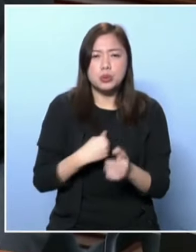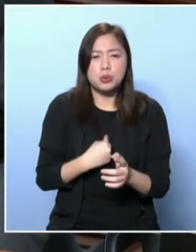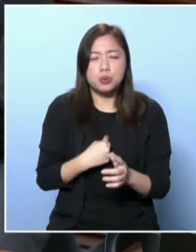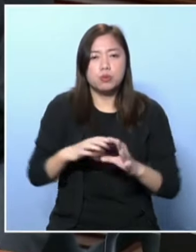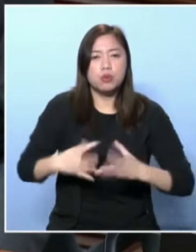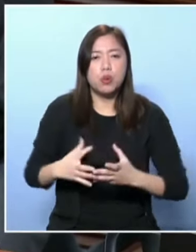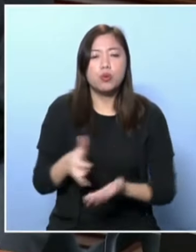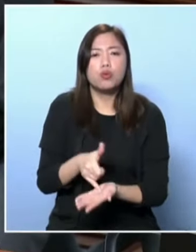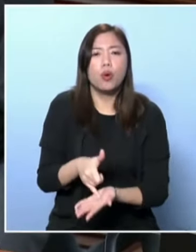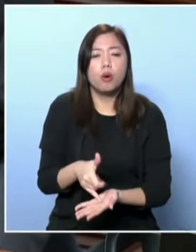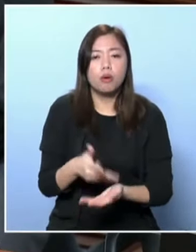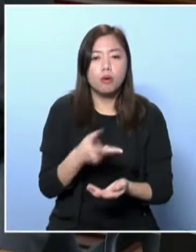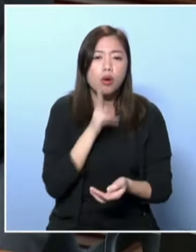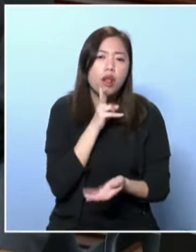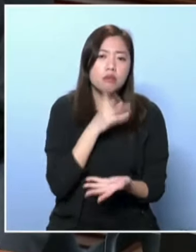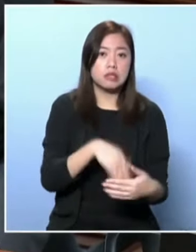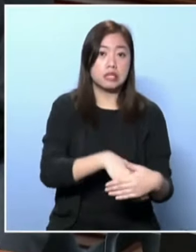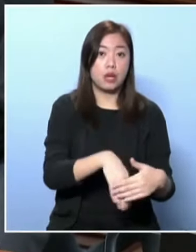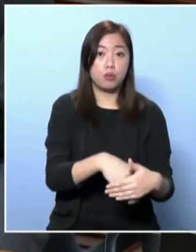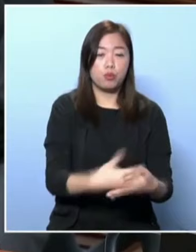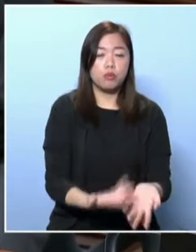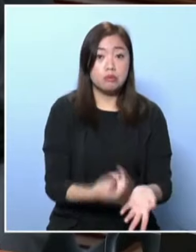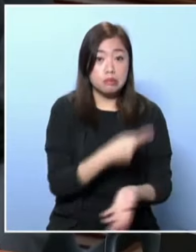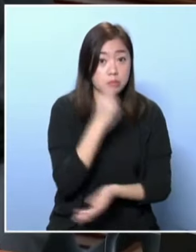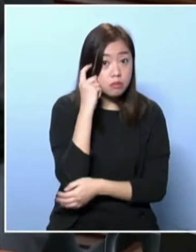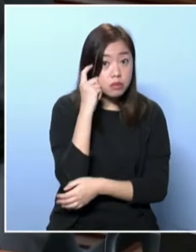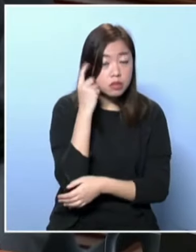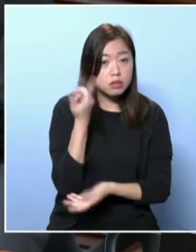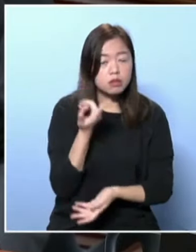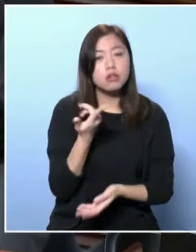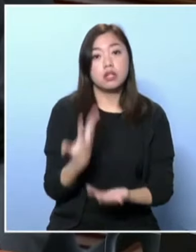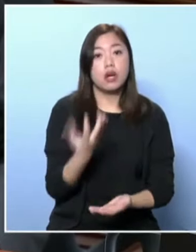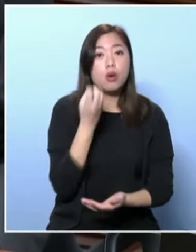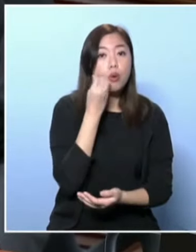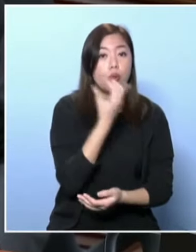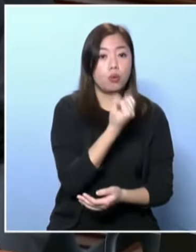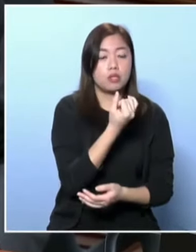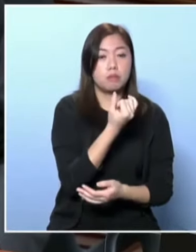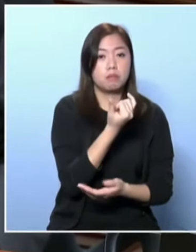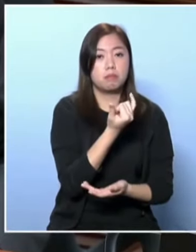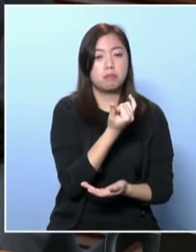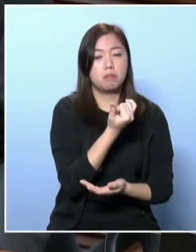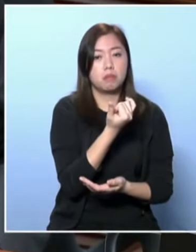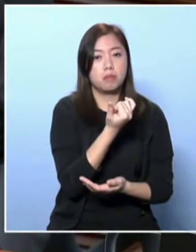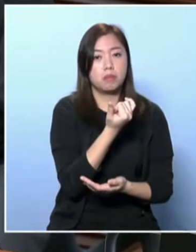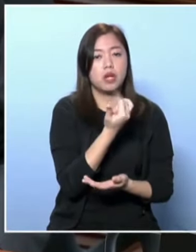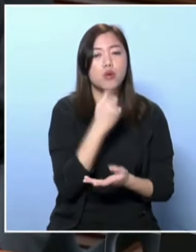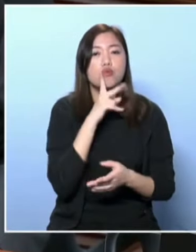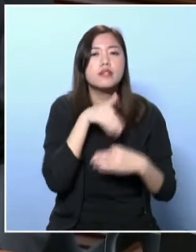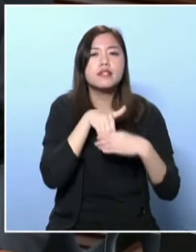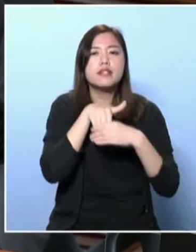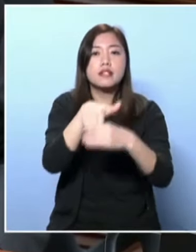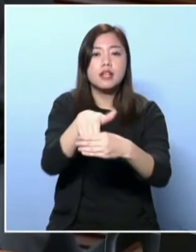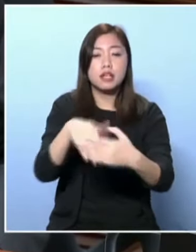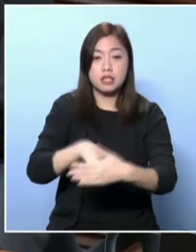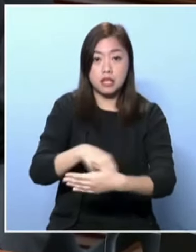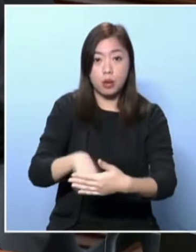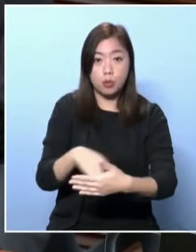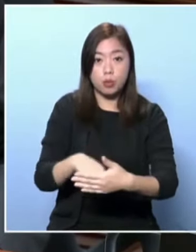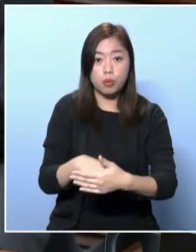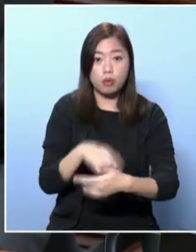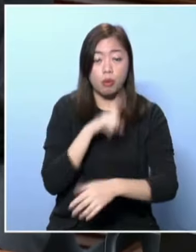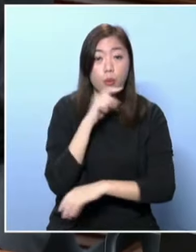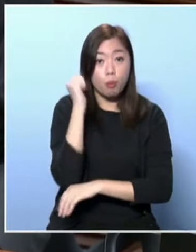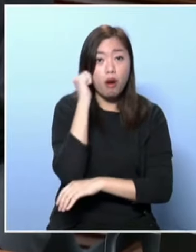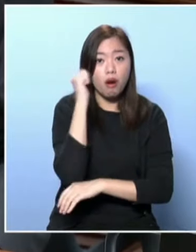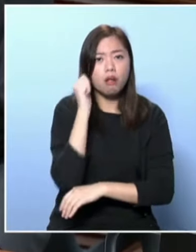在實際上我以洗碗為例，局長又知唔知道而家60歲去申請洗碗，其實已經好有